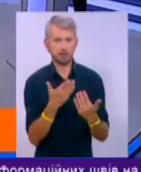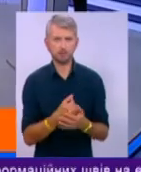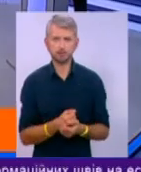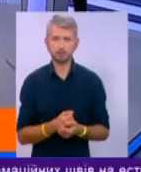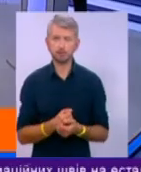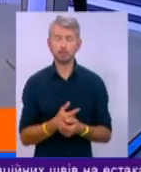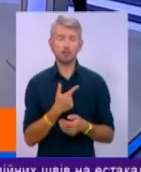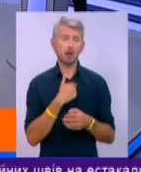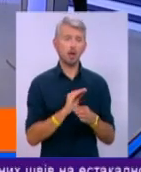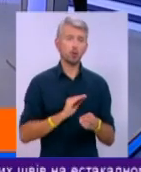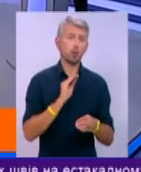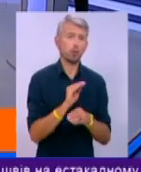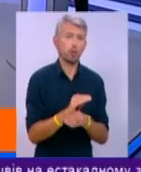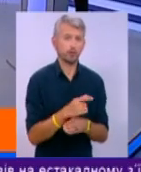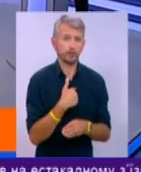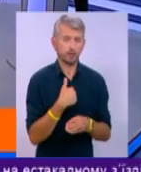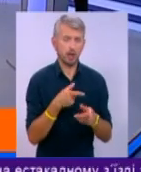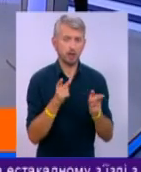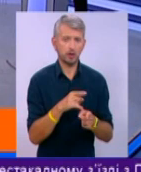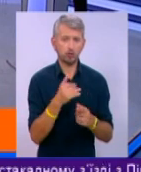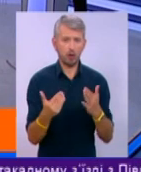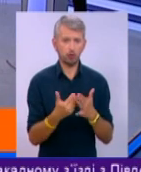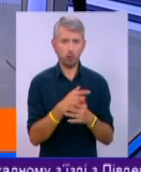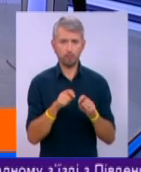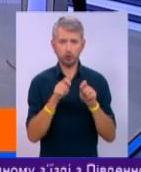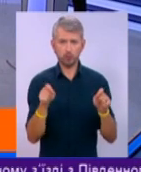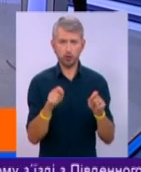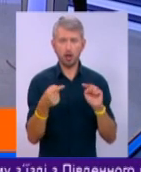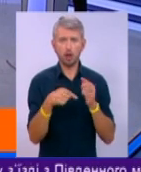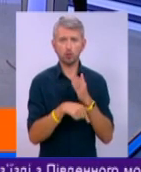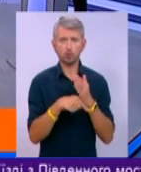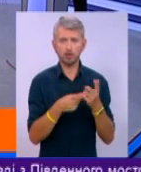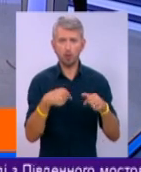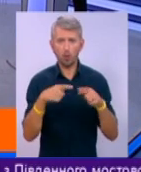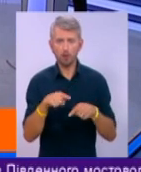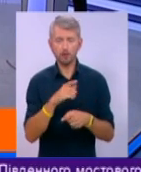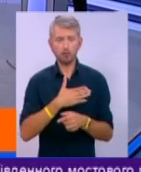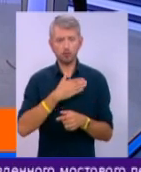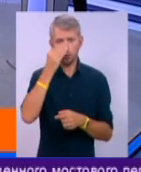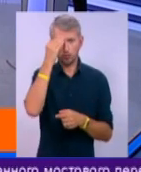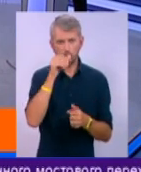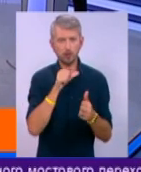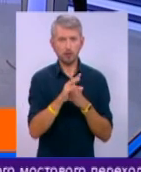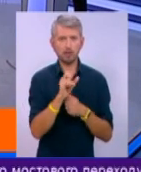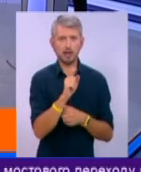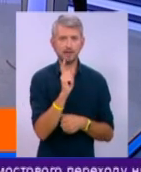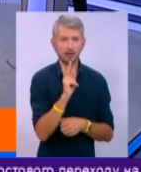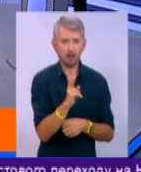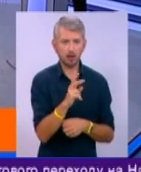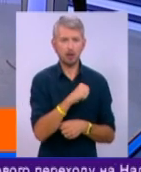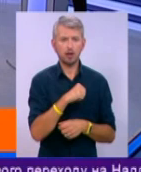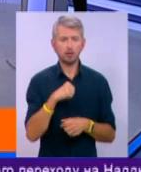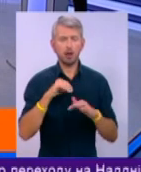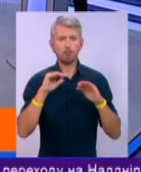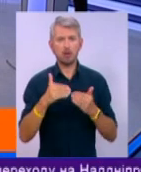Я доповню буквально, так, що я дійсно із новостворених антикорупційних органів, за моєю оцінкою, якраз НАЗК